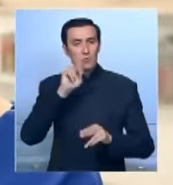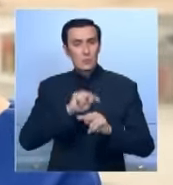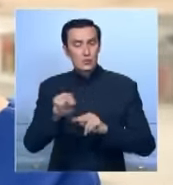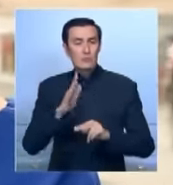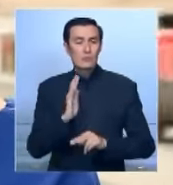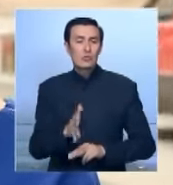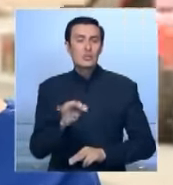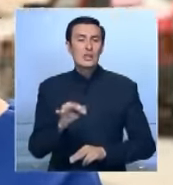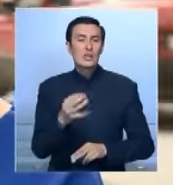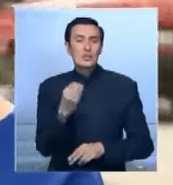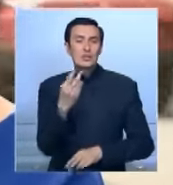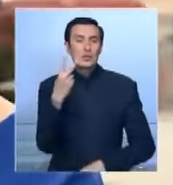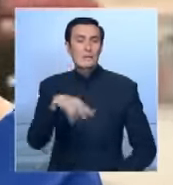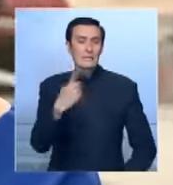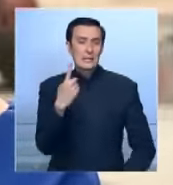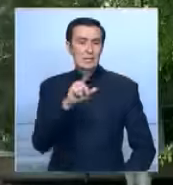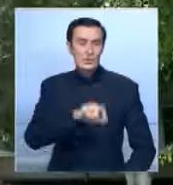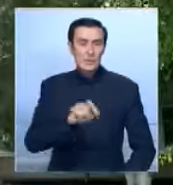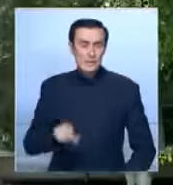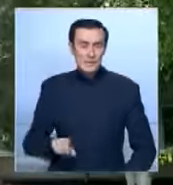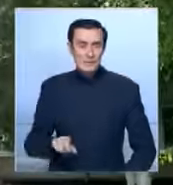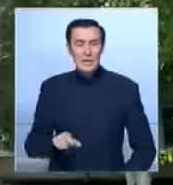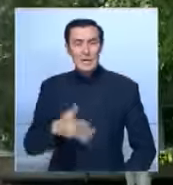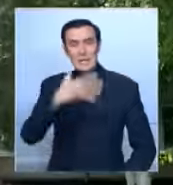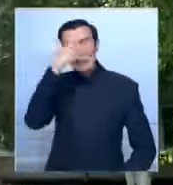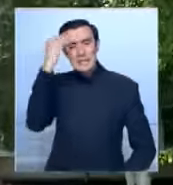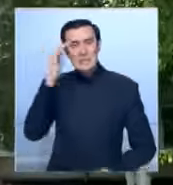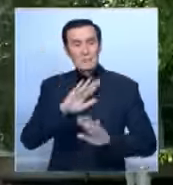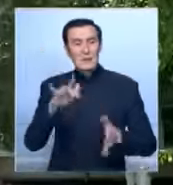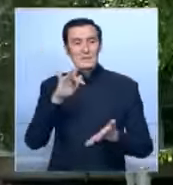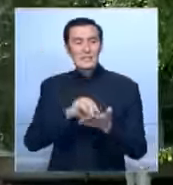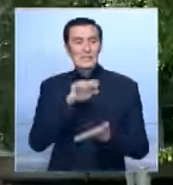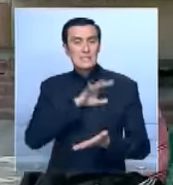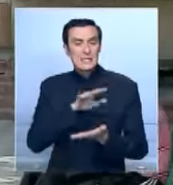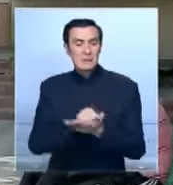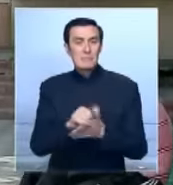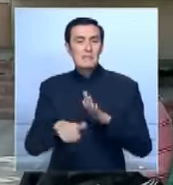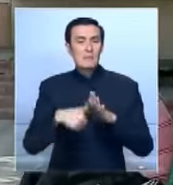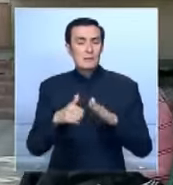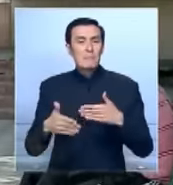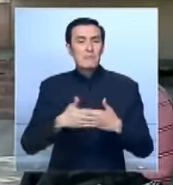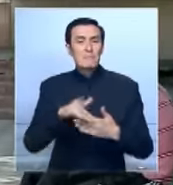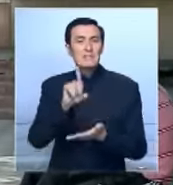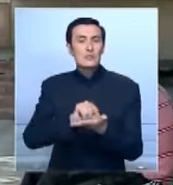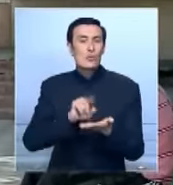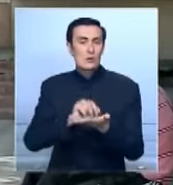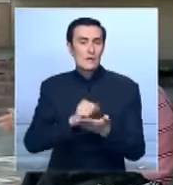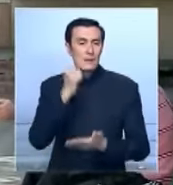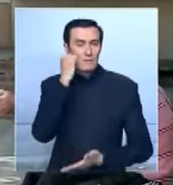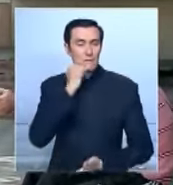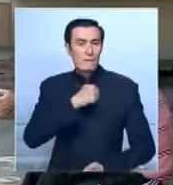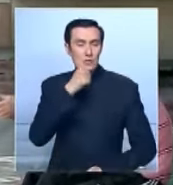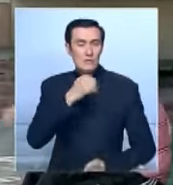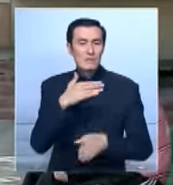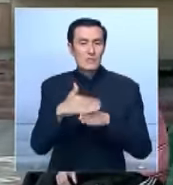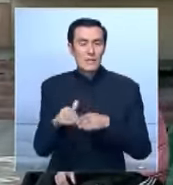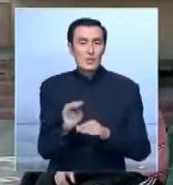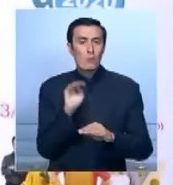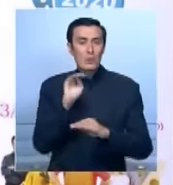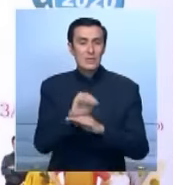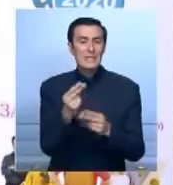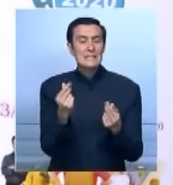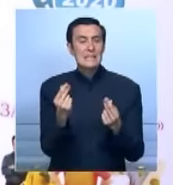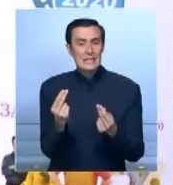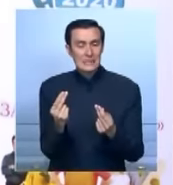обучения пройдут еще 21 горожанин. Не забыли в центре занятости и про безработных предпенсионного возраста. На их обучение выделены